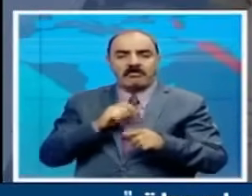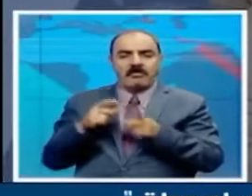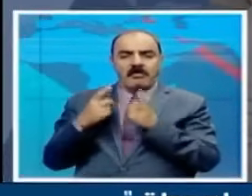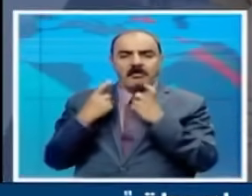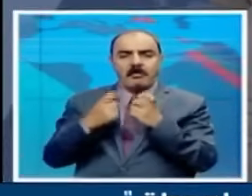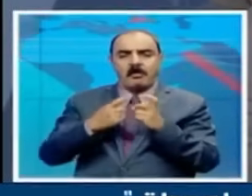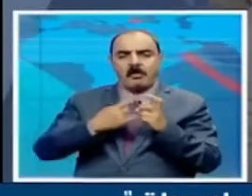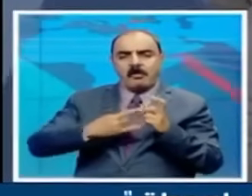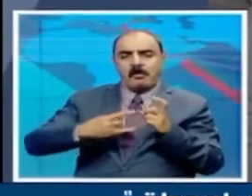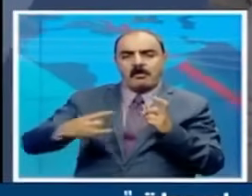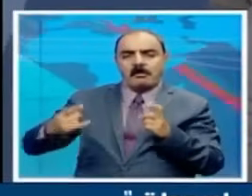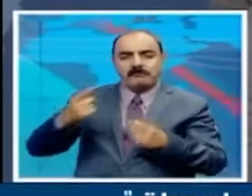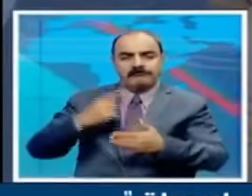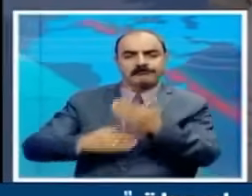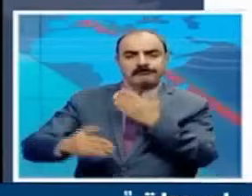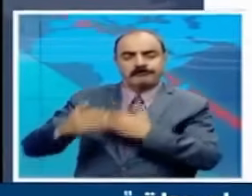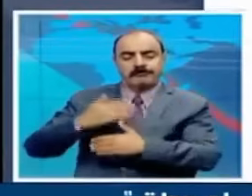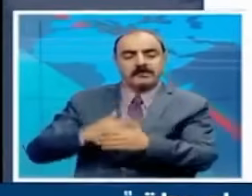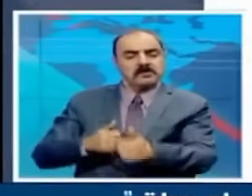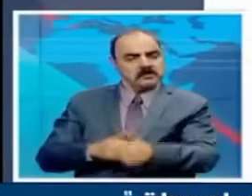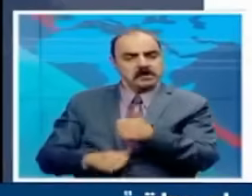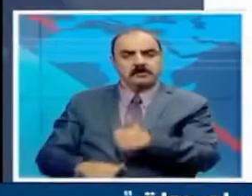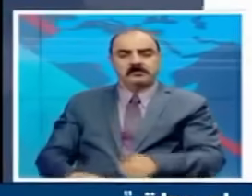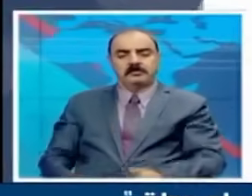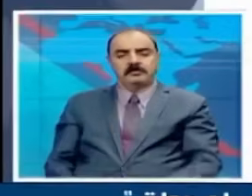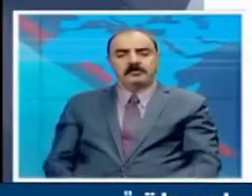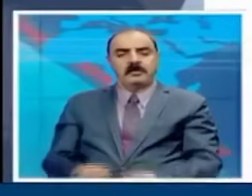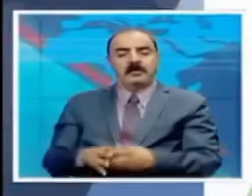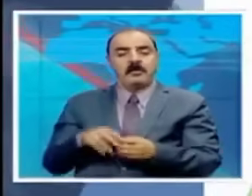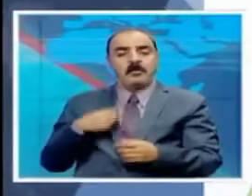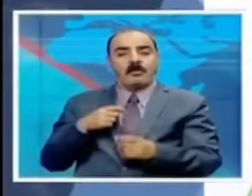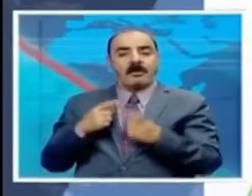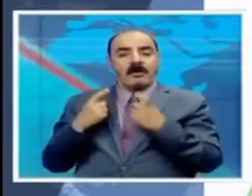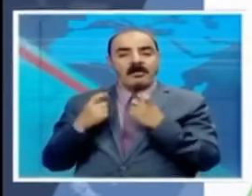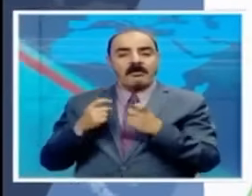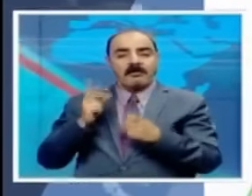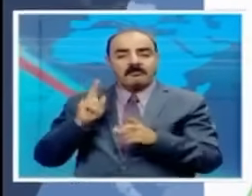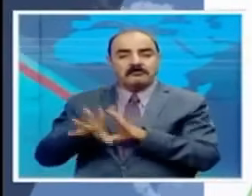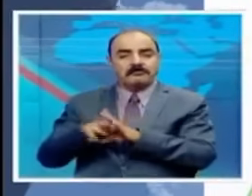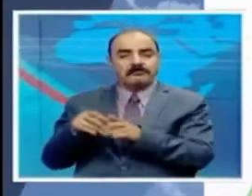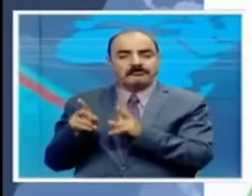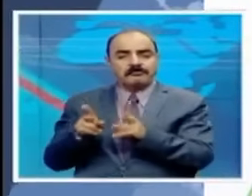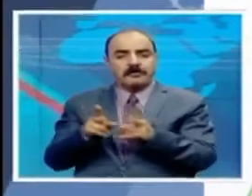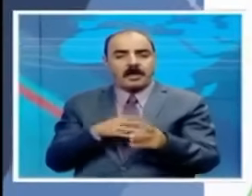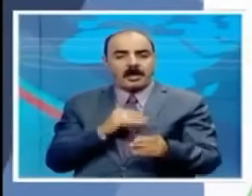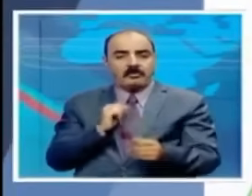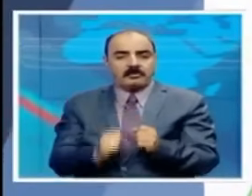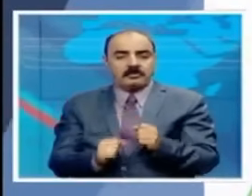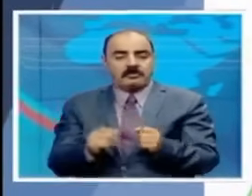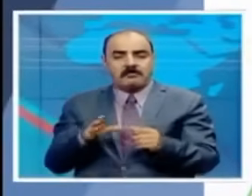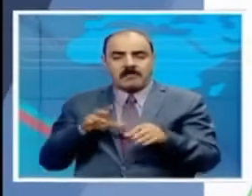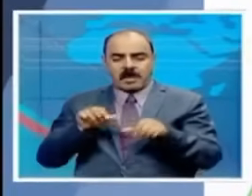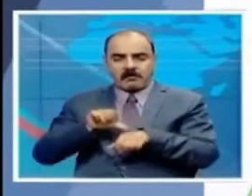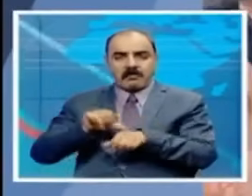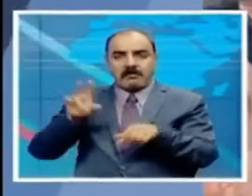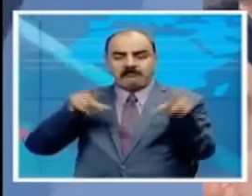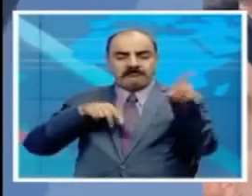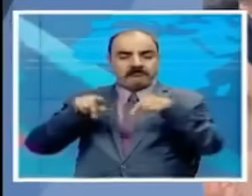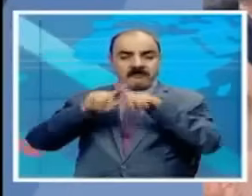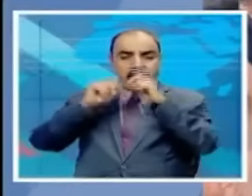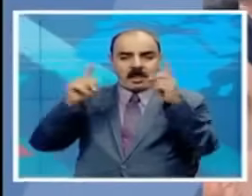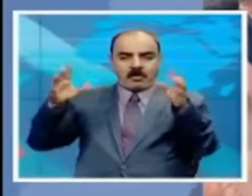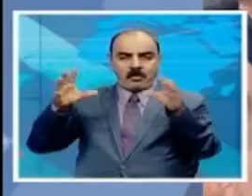نحو 3.5 مليون حاوية. وأشار الوزير إلى أن تنفيذ المشروع يأتي في إطار تنفيذ الممر